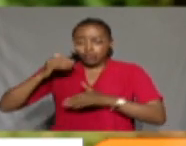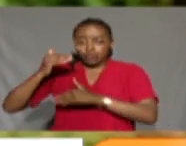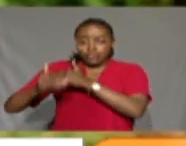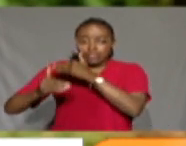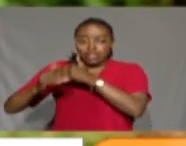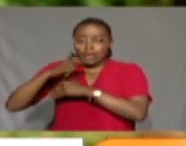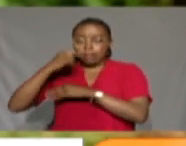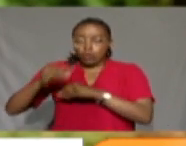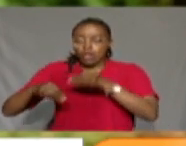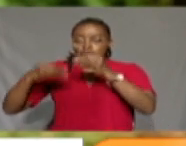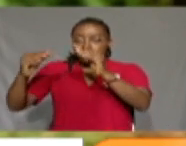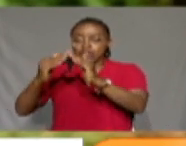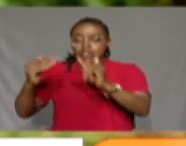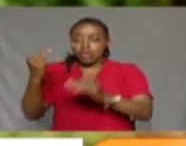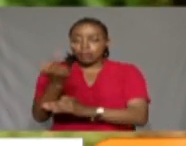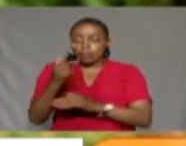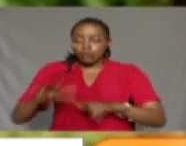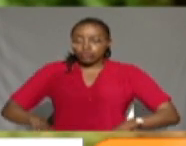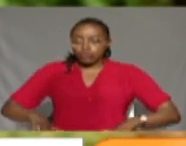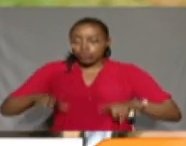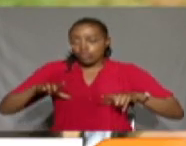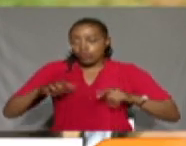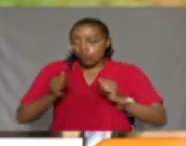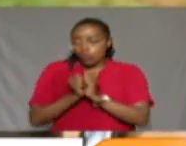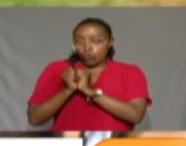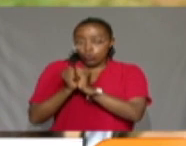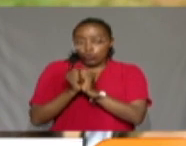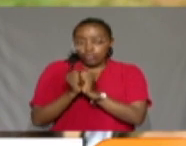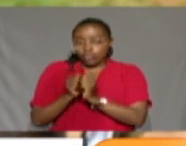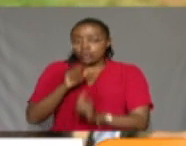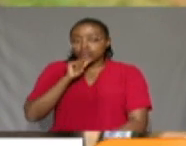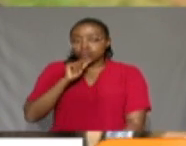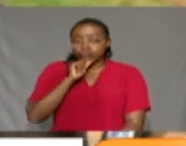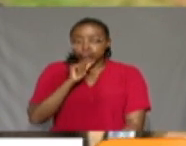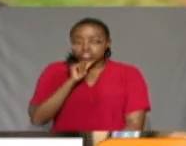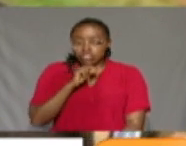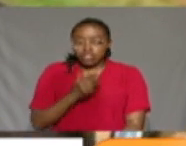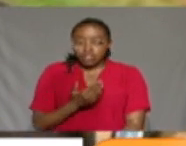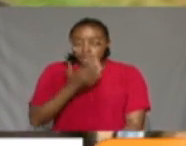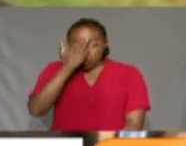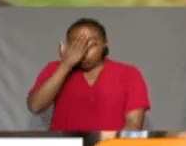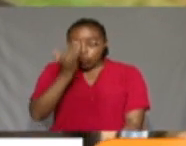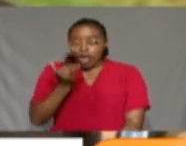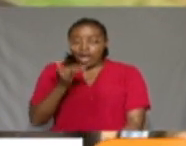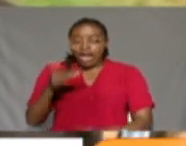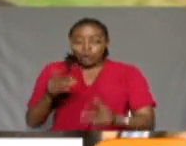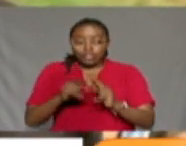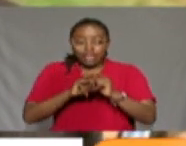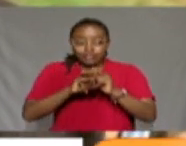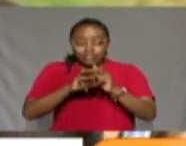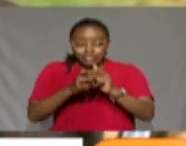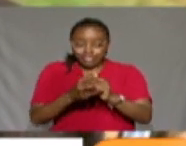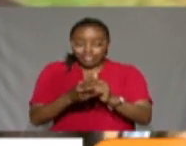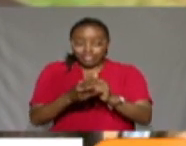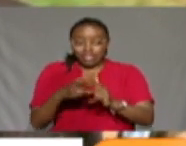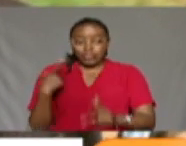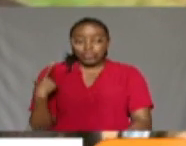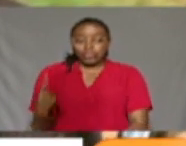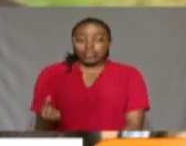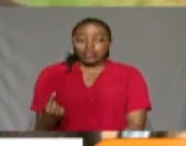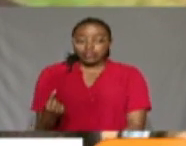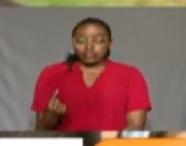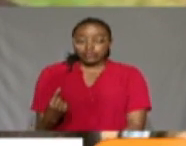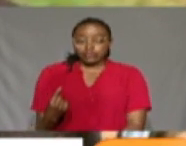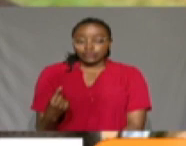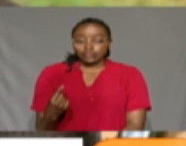ambaye amepewa nyumba tu ya kuishi na waisani. Ninaona wanaendelea kwa sababu vile wameanza sasa kuanzia sasa mwanzo